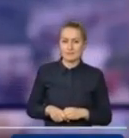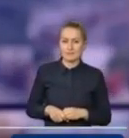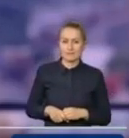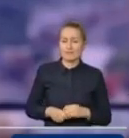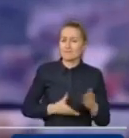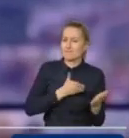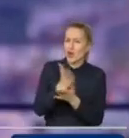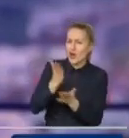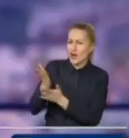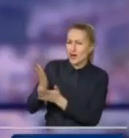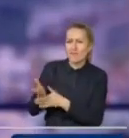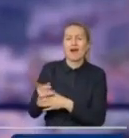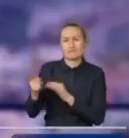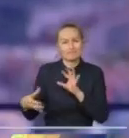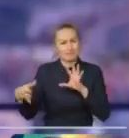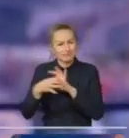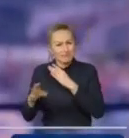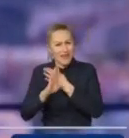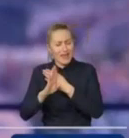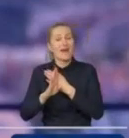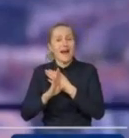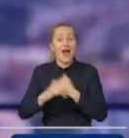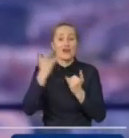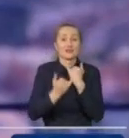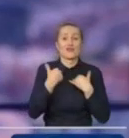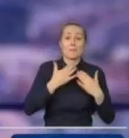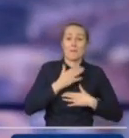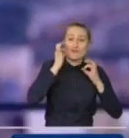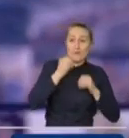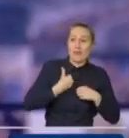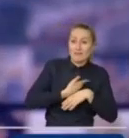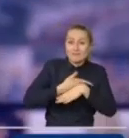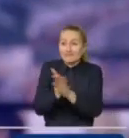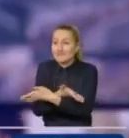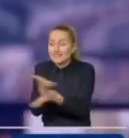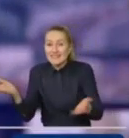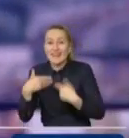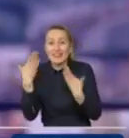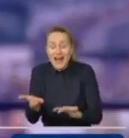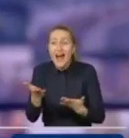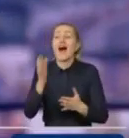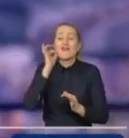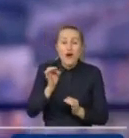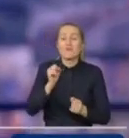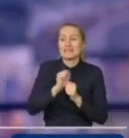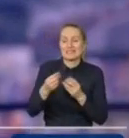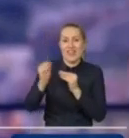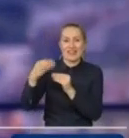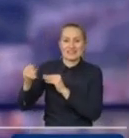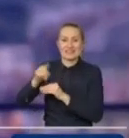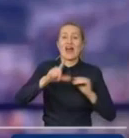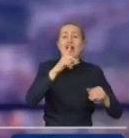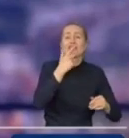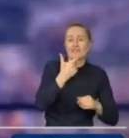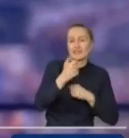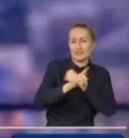Pomaganie ma coś wspólnego z matematyką. W końcu dobro się mnoży, gdy się nim dzieli. A gdy doda się do siebie 470 dużych i 276 małych